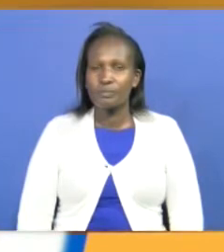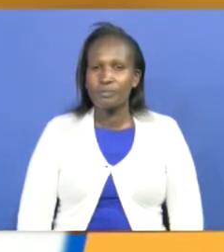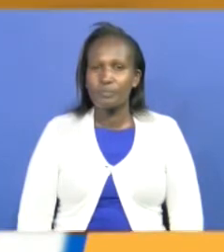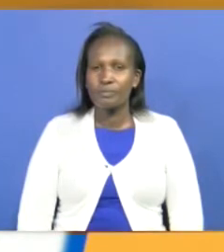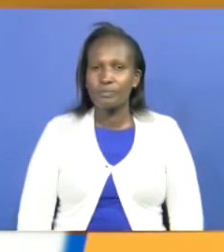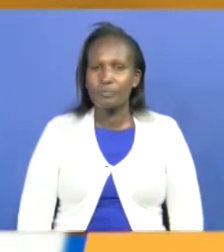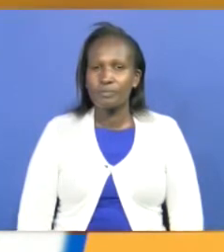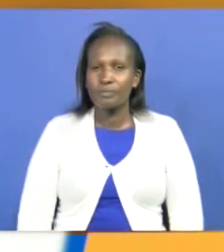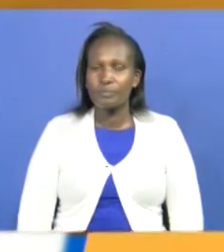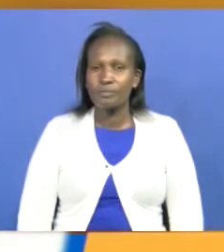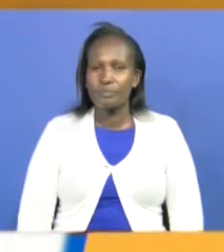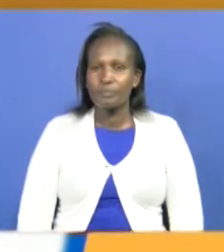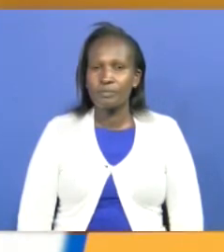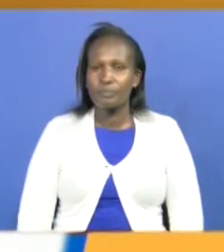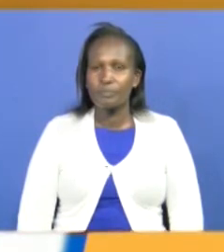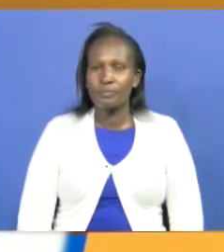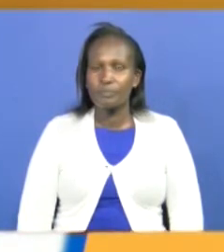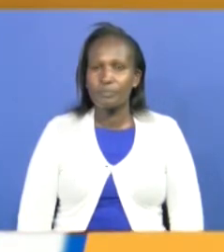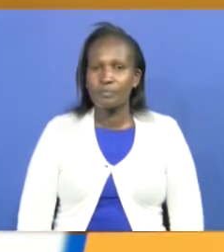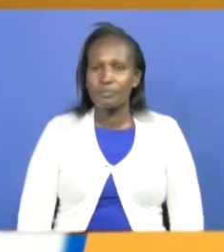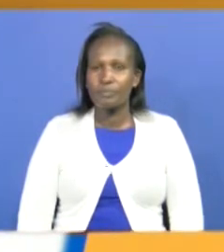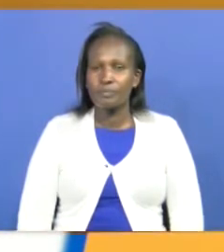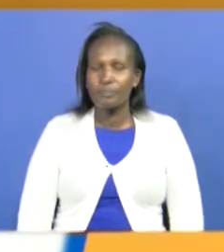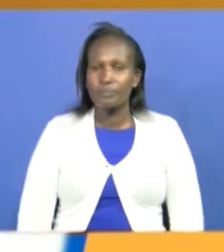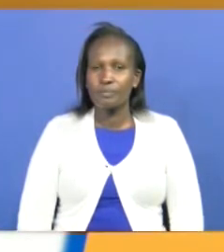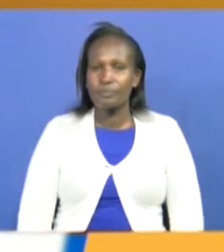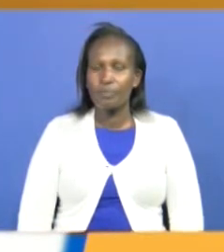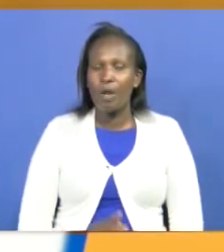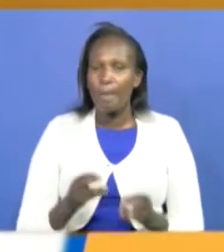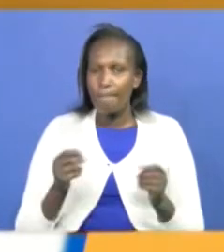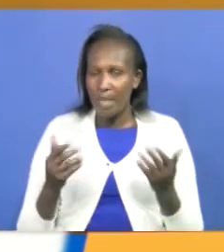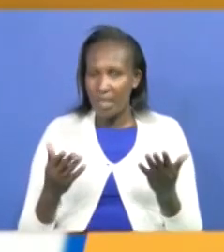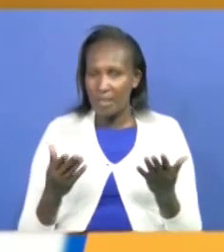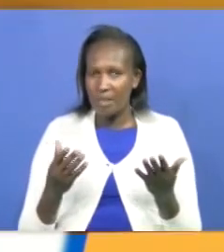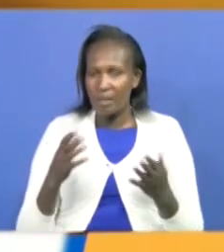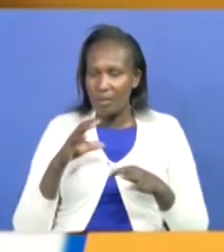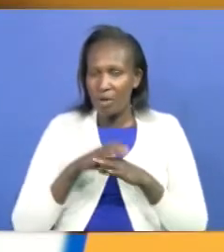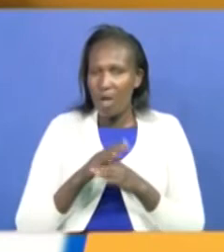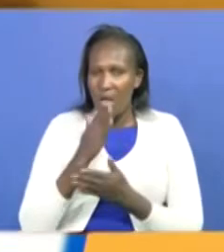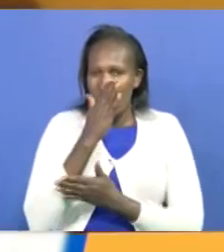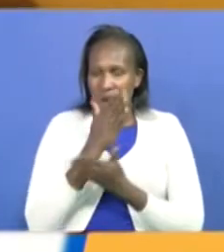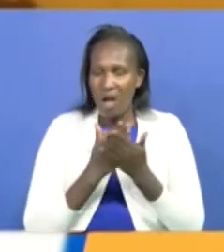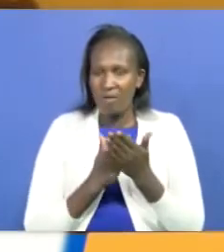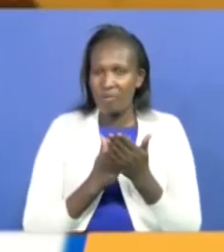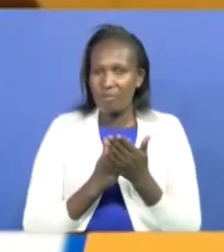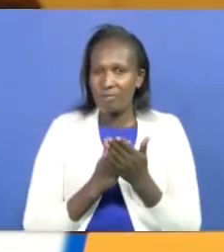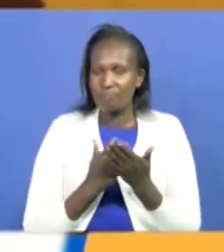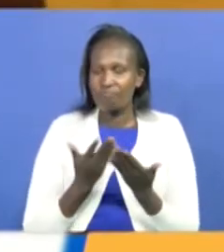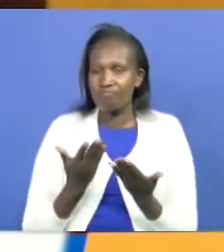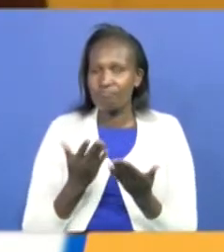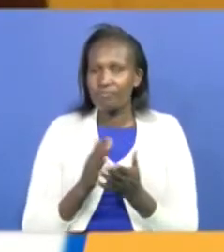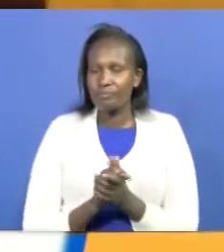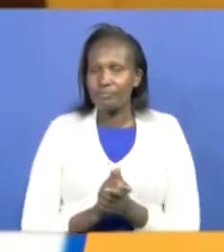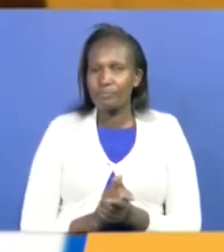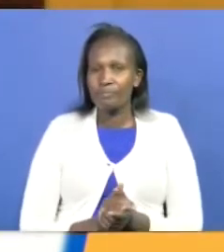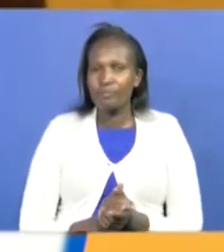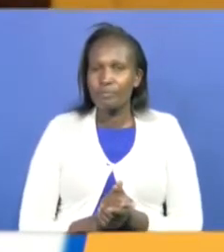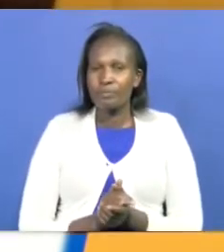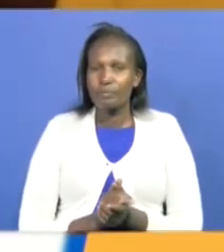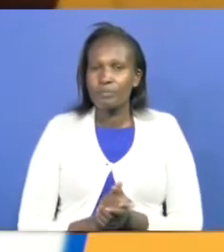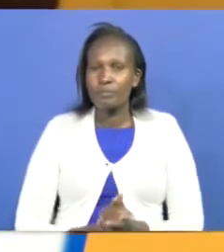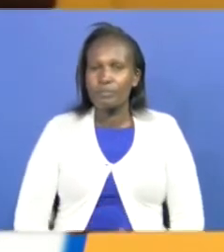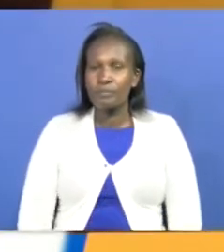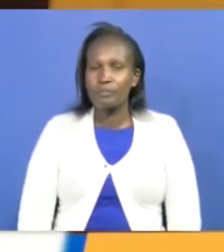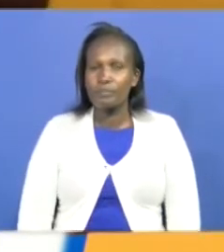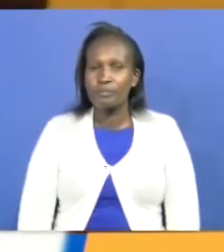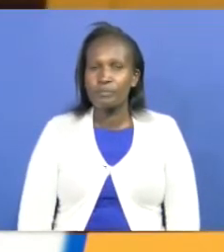Pesa yenye tunaomba kupata ni like 5 million kwa sababu ya hiyo matibabu. Na tukipata, arudi